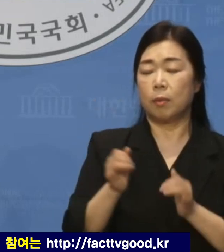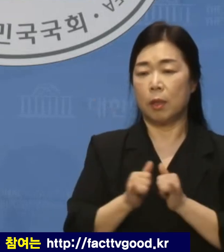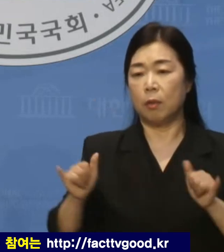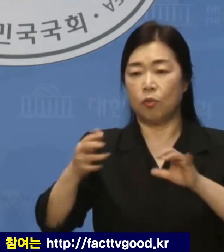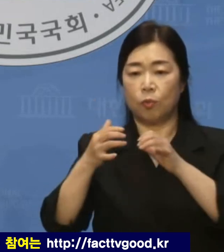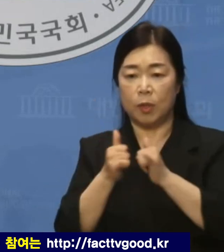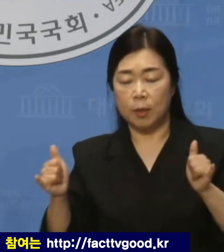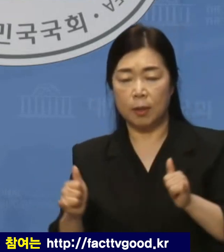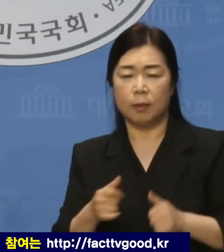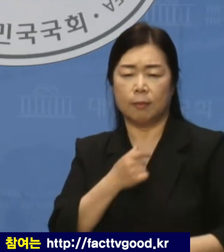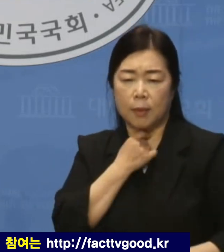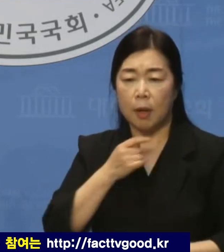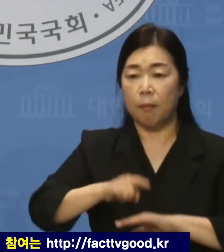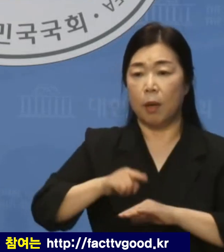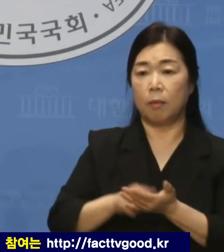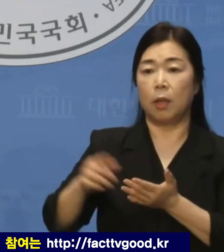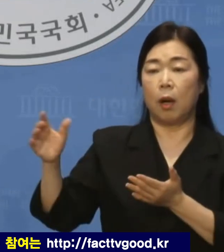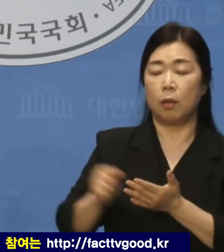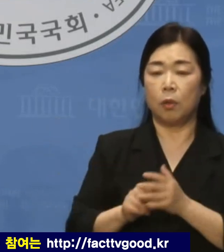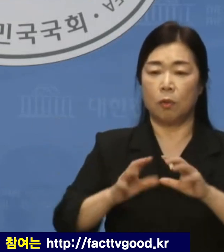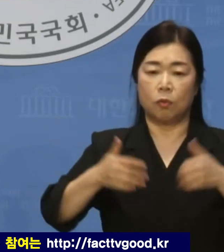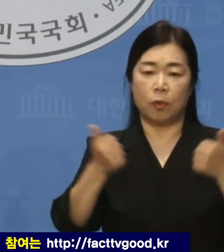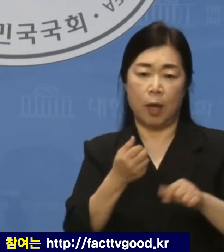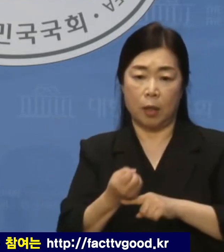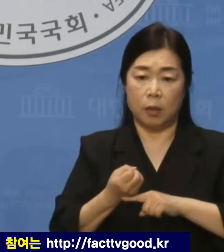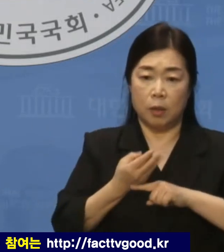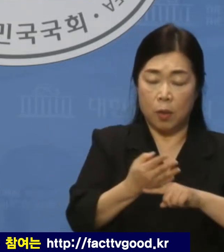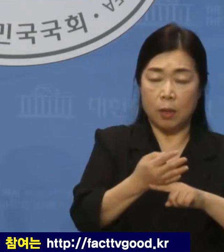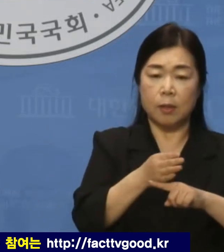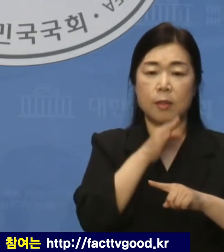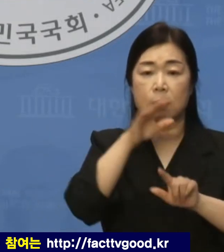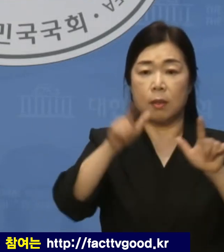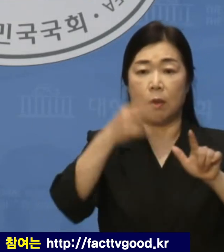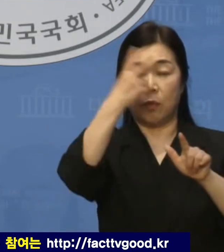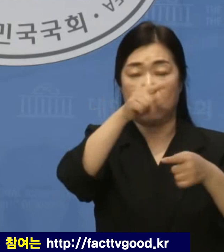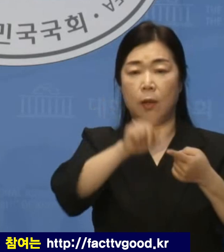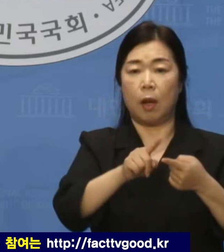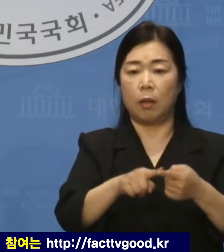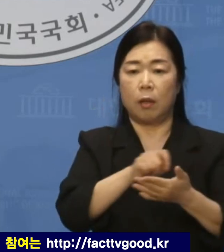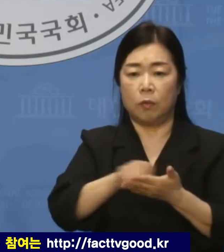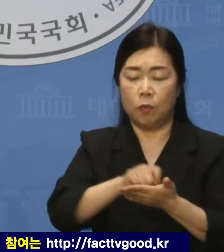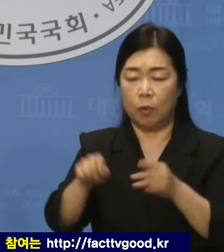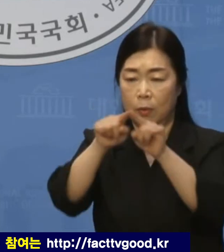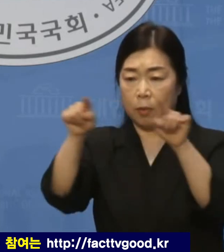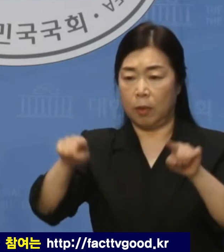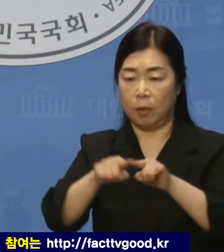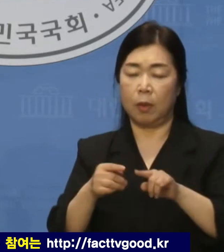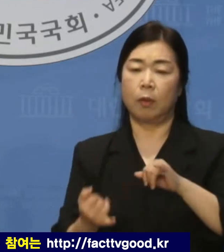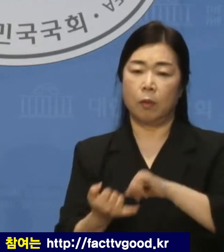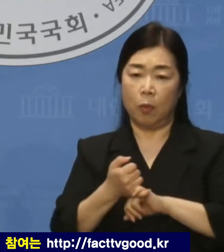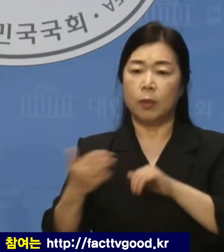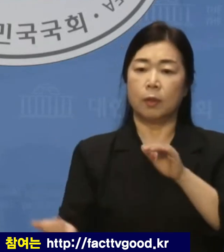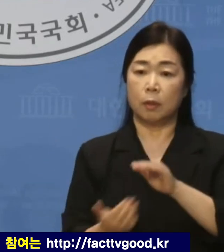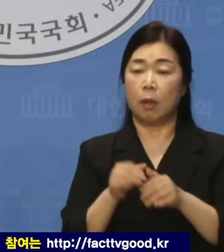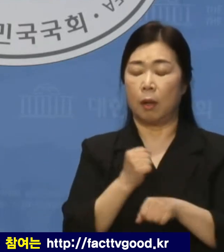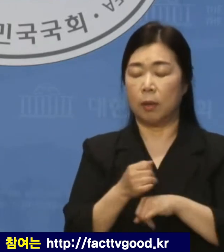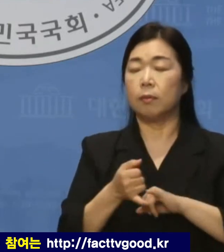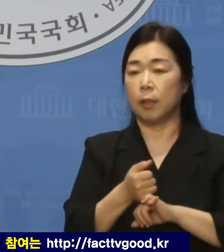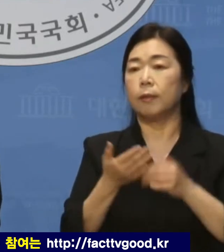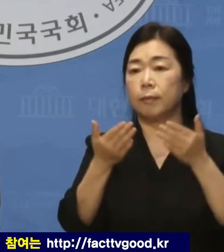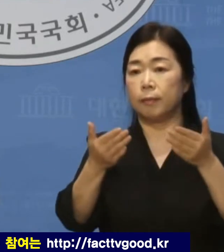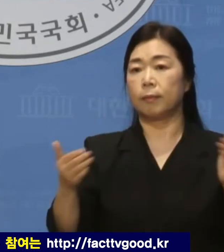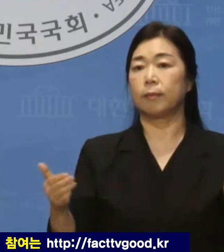4,440명의 국민께서 간절한 마음으로 국회에 전해주신 진상규명에 대한 요구를 반드시 실천해내겠습니다.